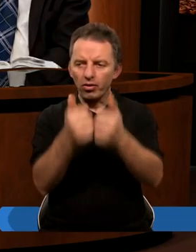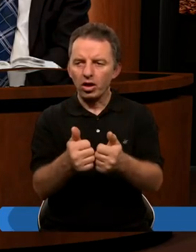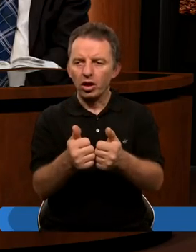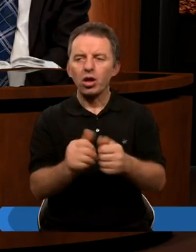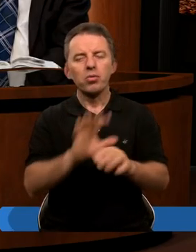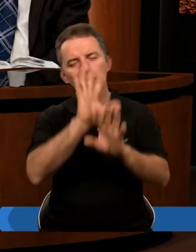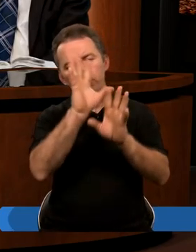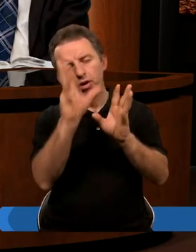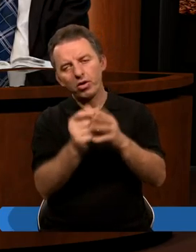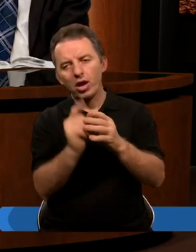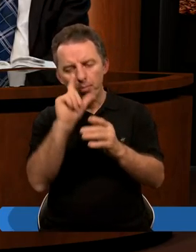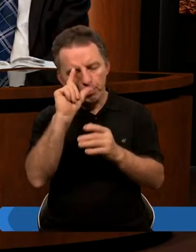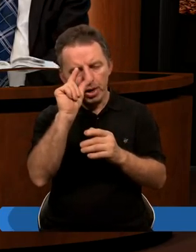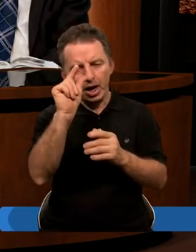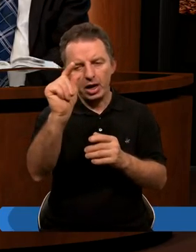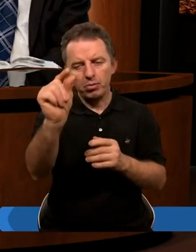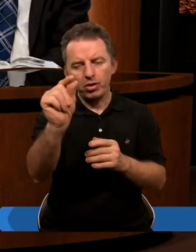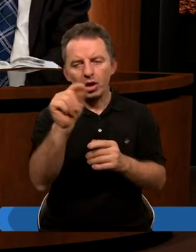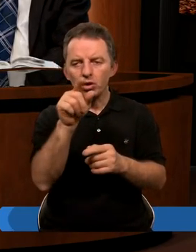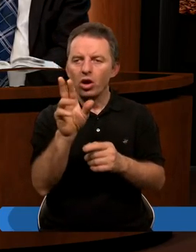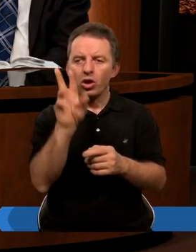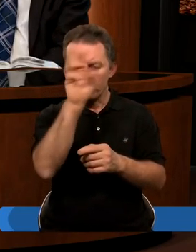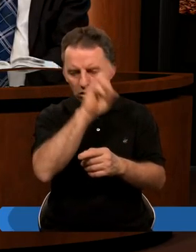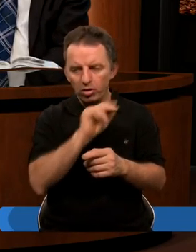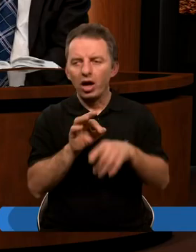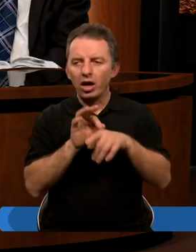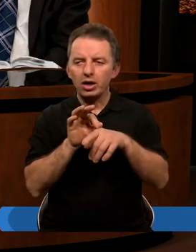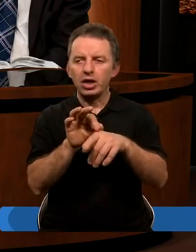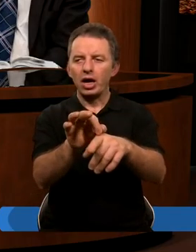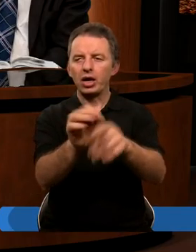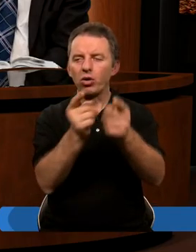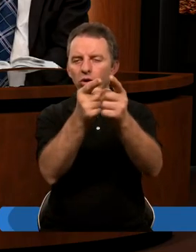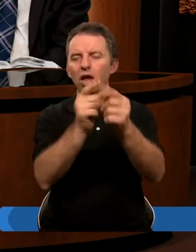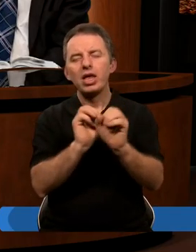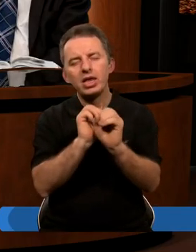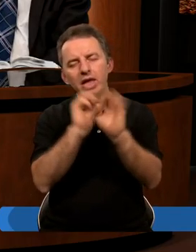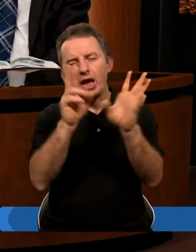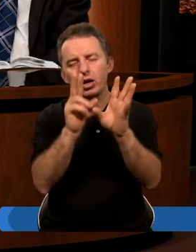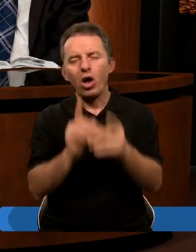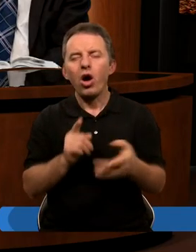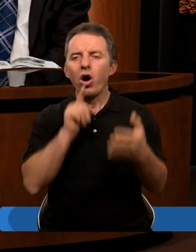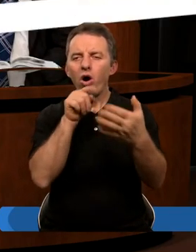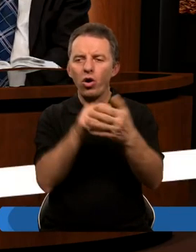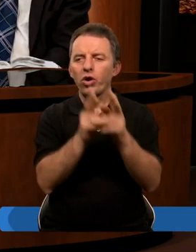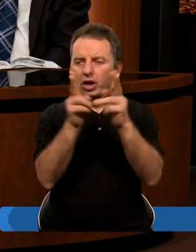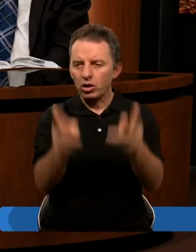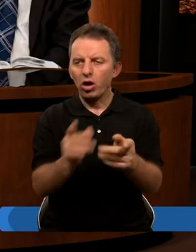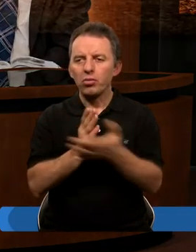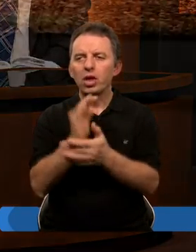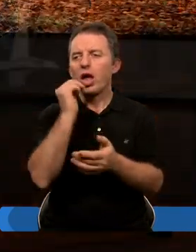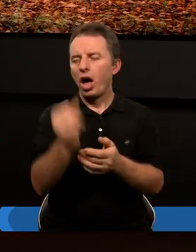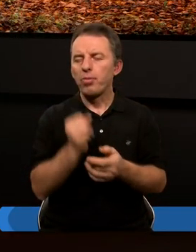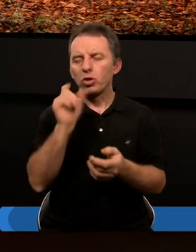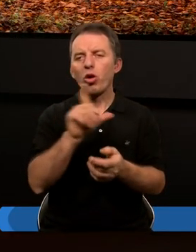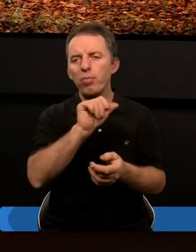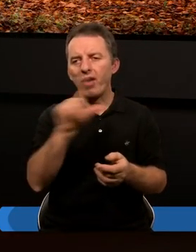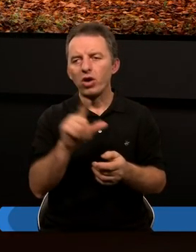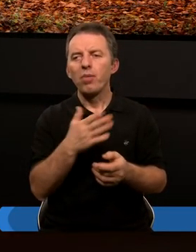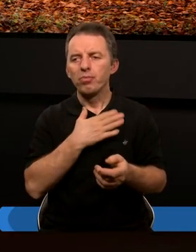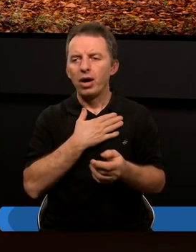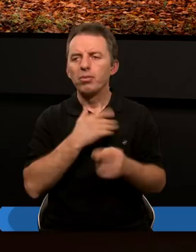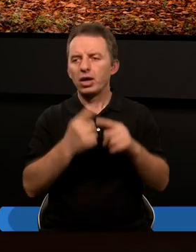naprawdę przepiękną perspektywę. Ale to jest rzeczywiście kierunek jasno określony przez apostoła Pawła. Mamy za